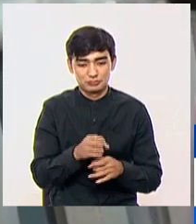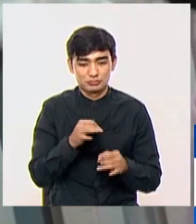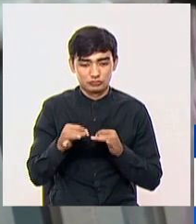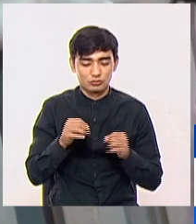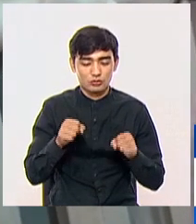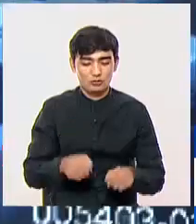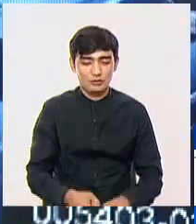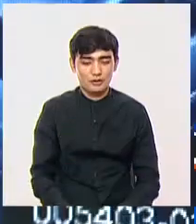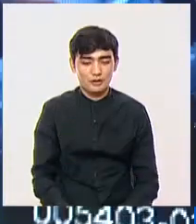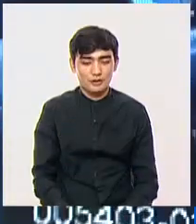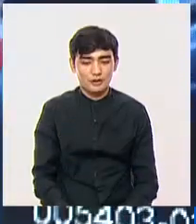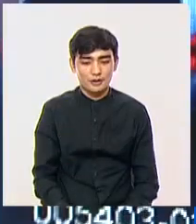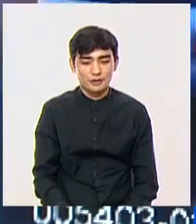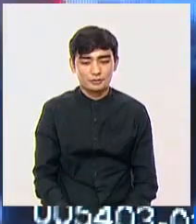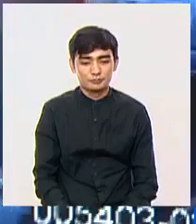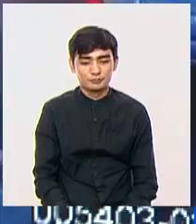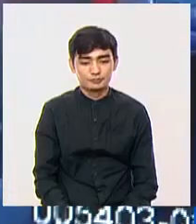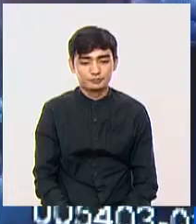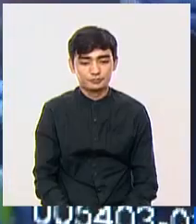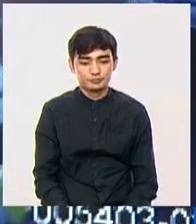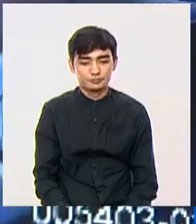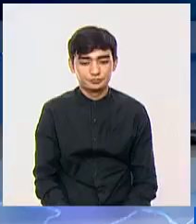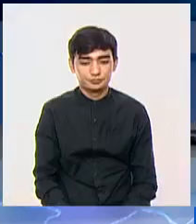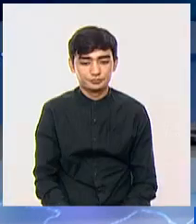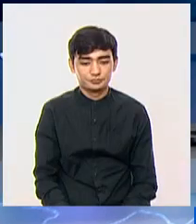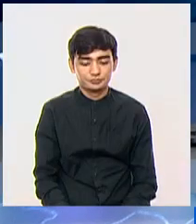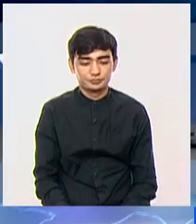Батюшкина, Ирина Нинашева, Информбюро, Карагандинская область.